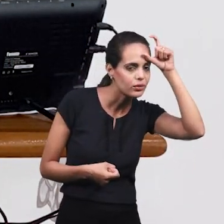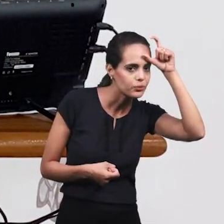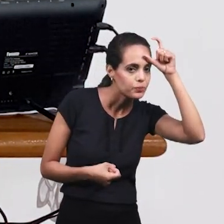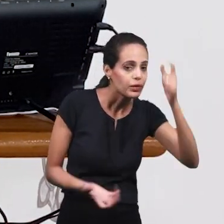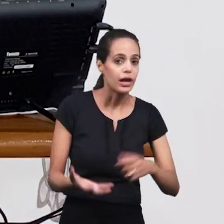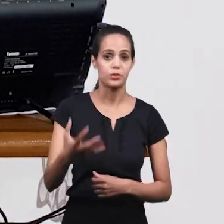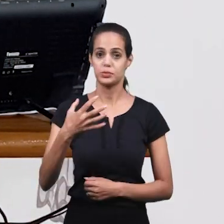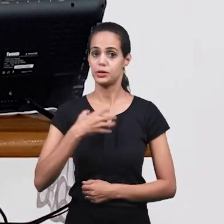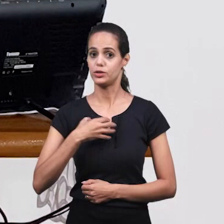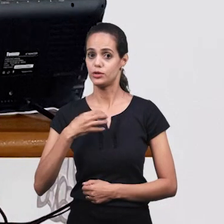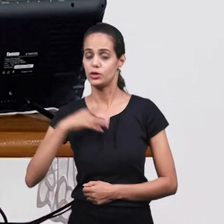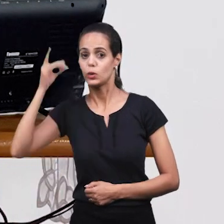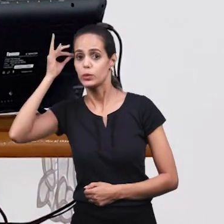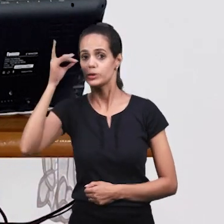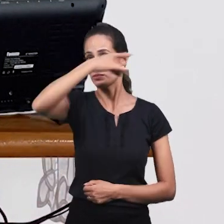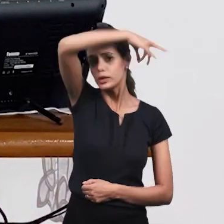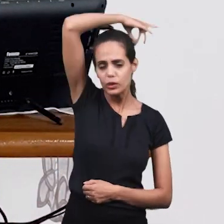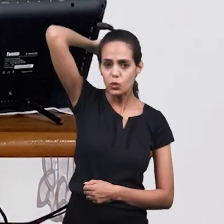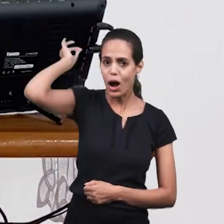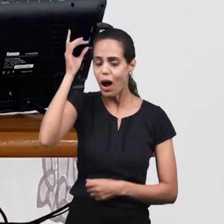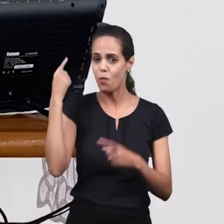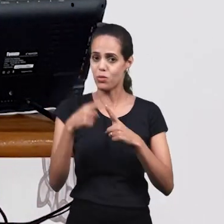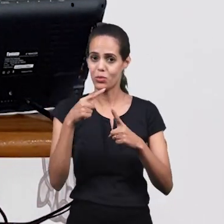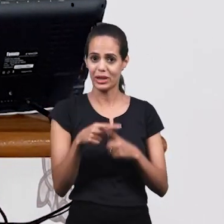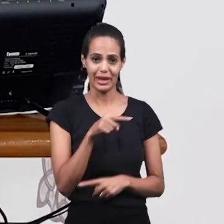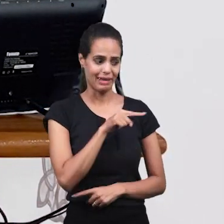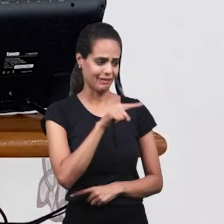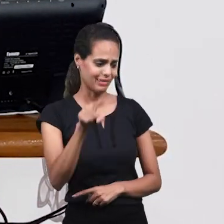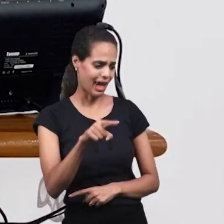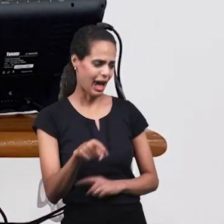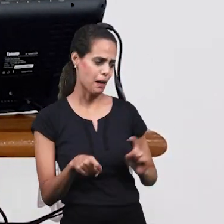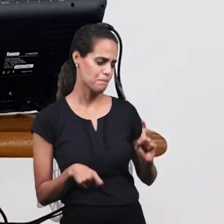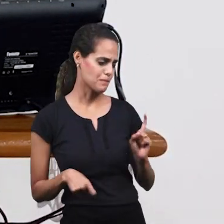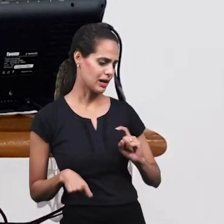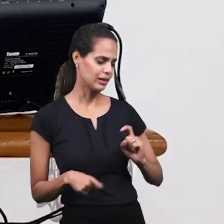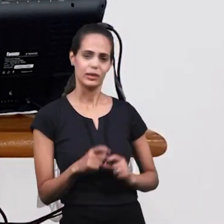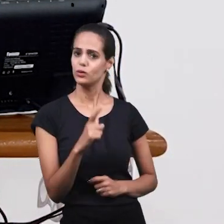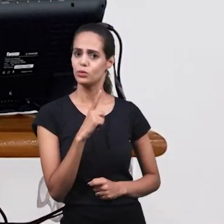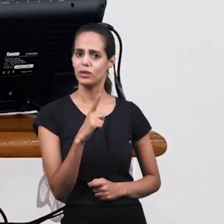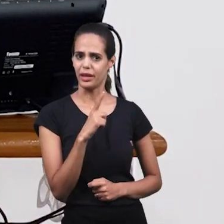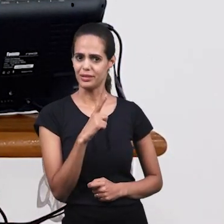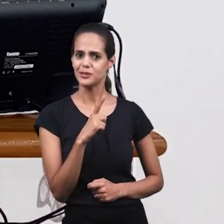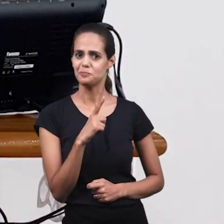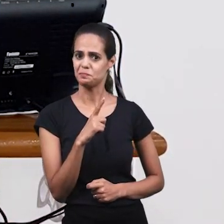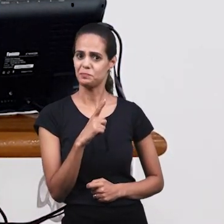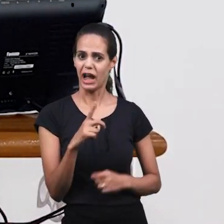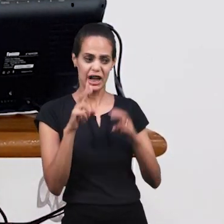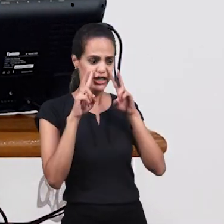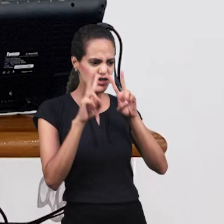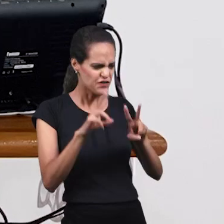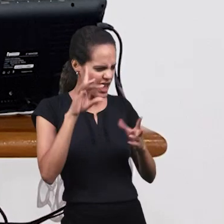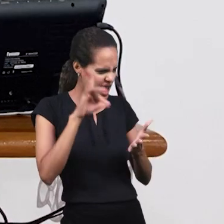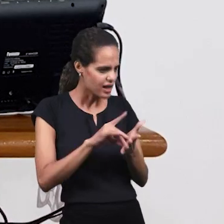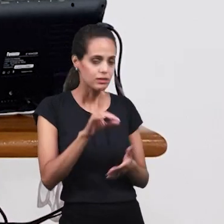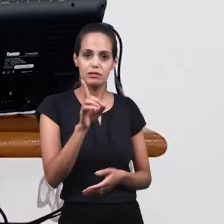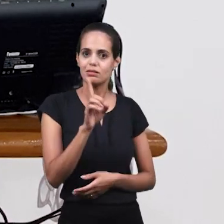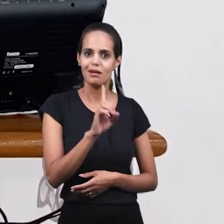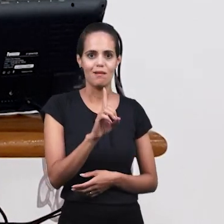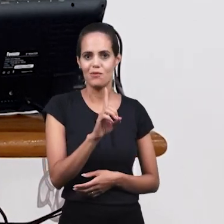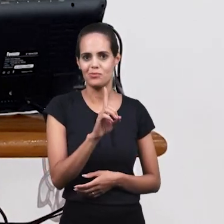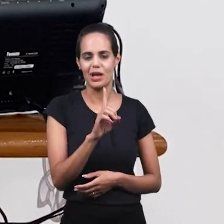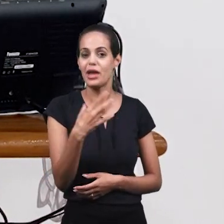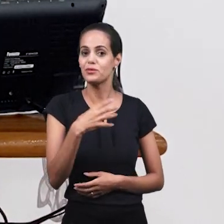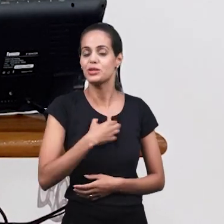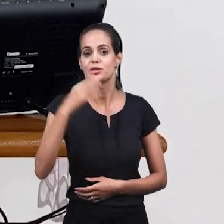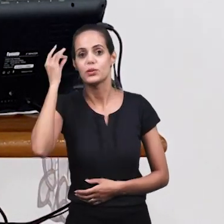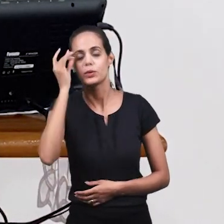potestades célestes. » Regardez bien, mes frères, que notre bataille aujourd'hui, elle ressemble beaucoup à